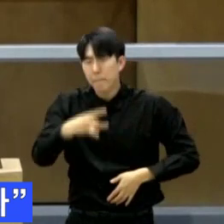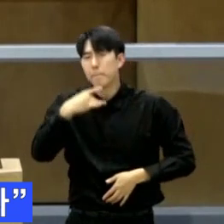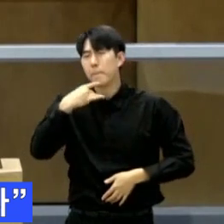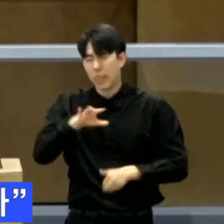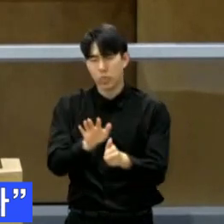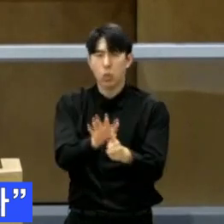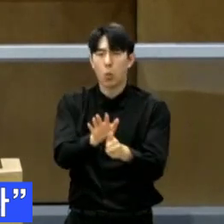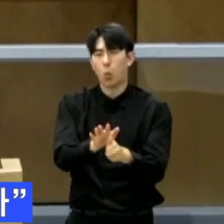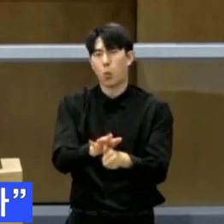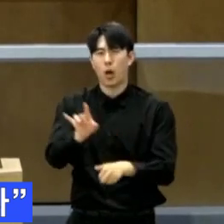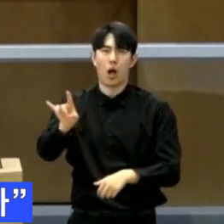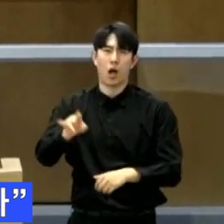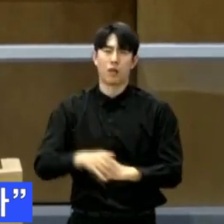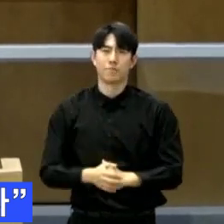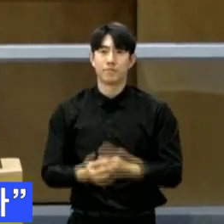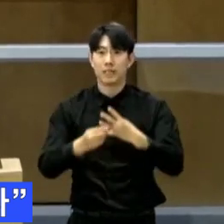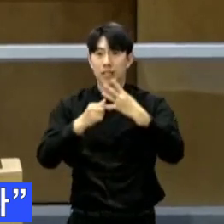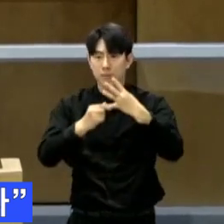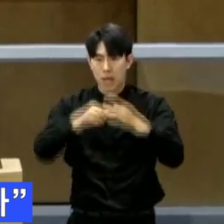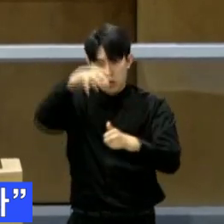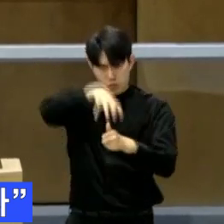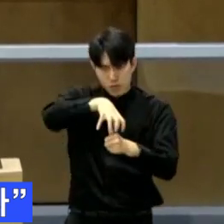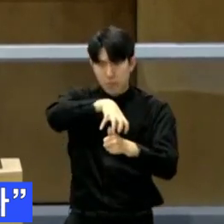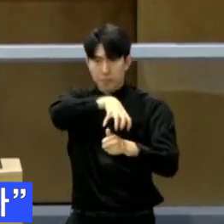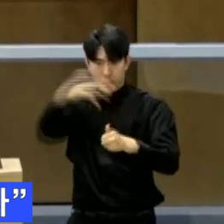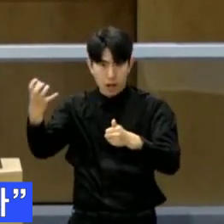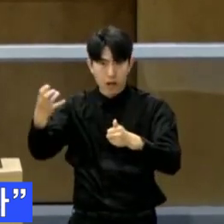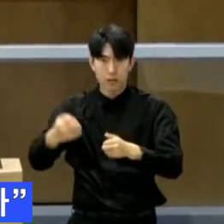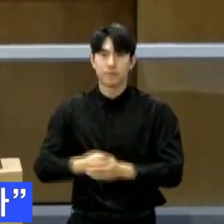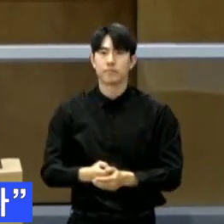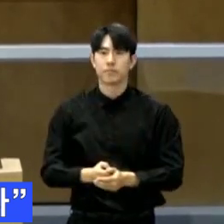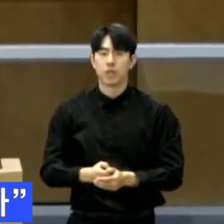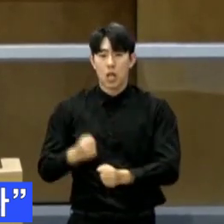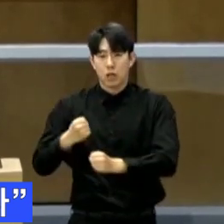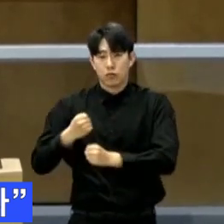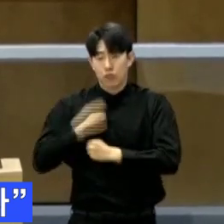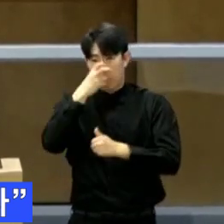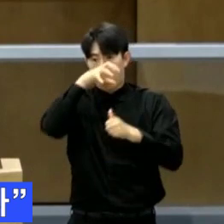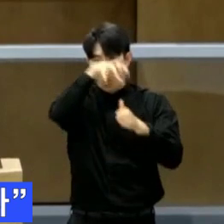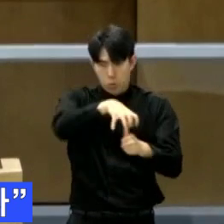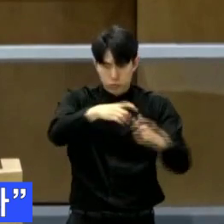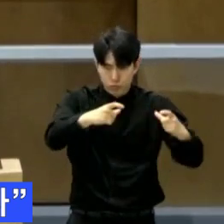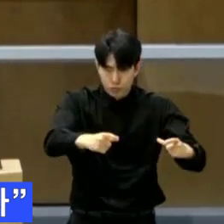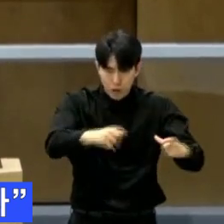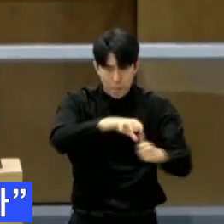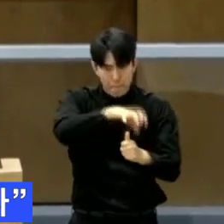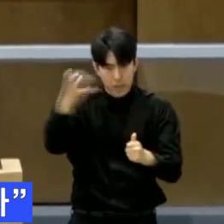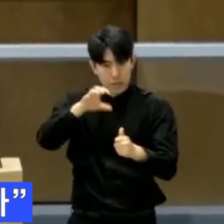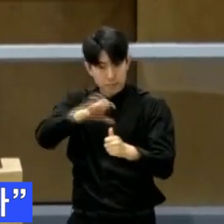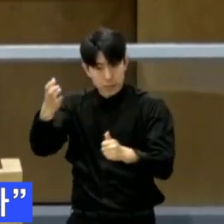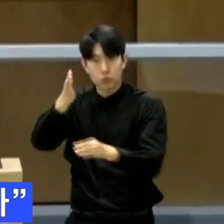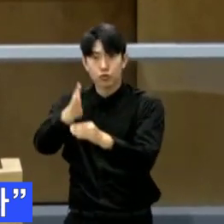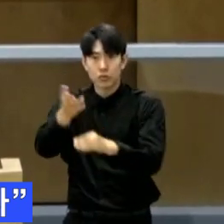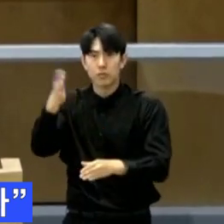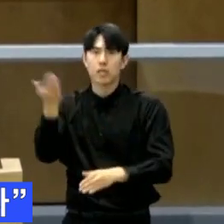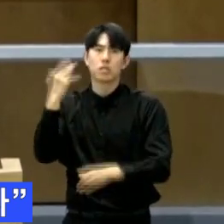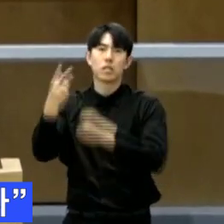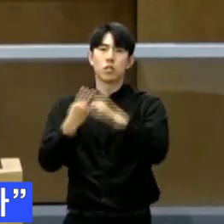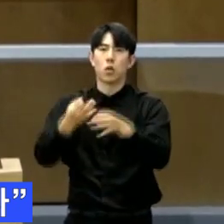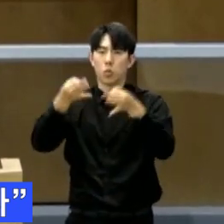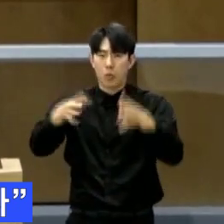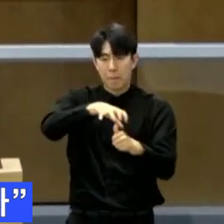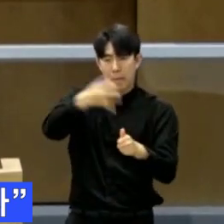판단됩니다. 네 번째로 규제개혁입니다. 일부 군사시설 보호구역이 해제되고 있으나 지난 2년간